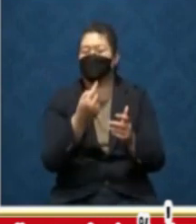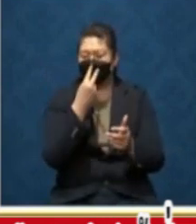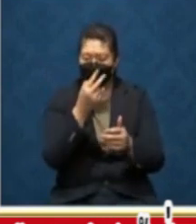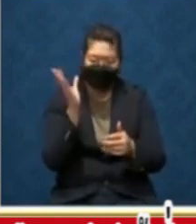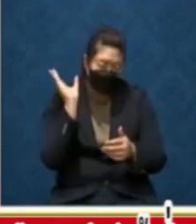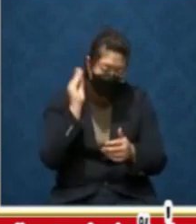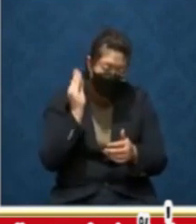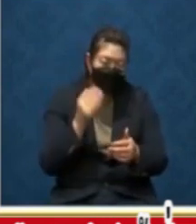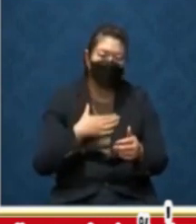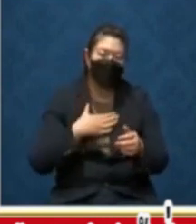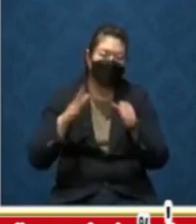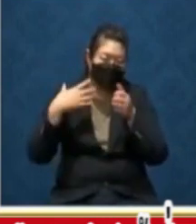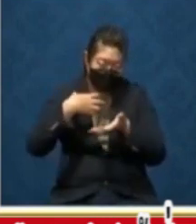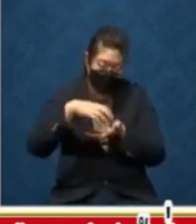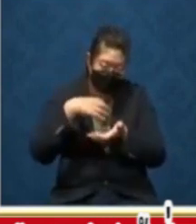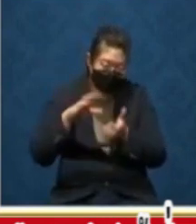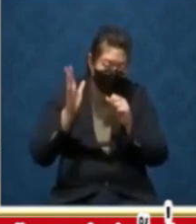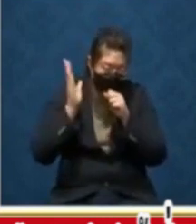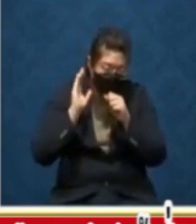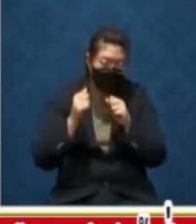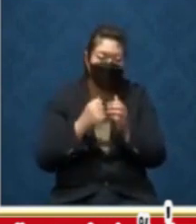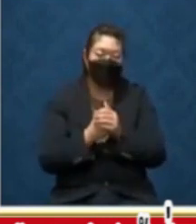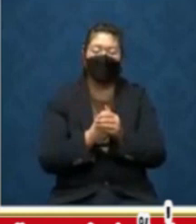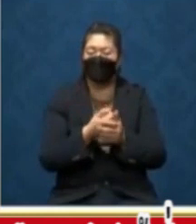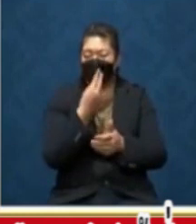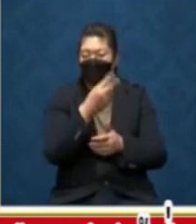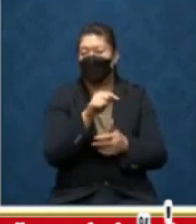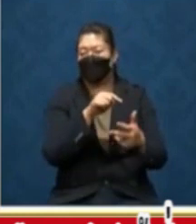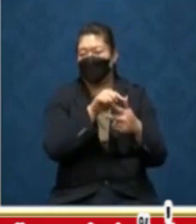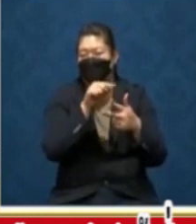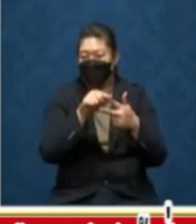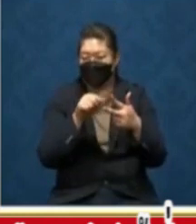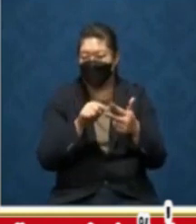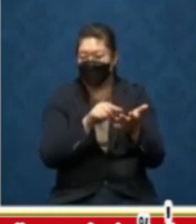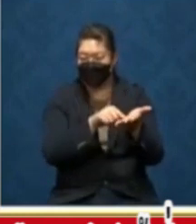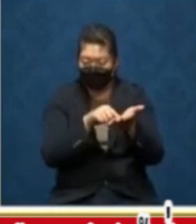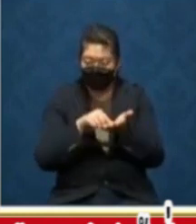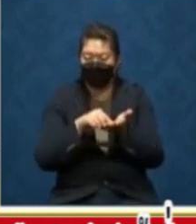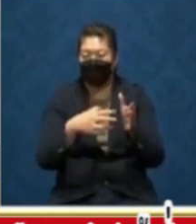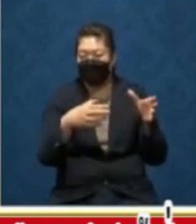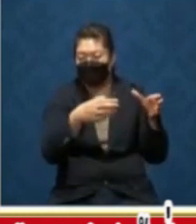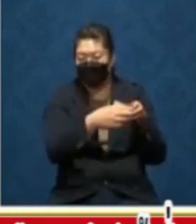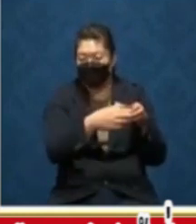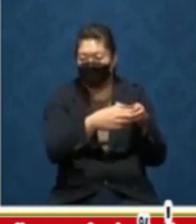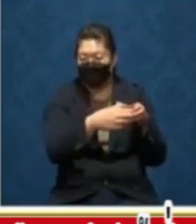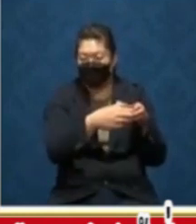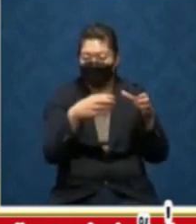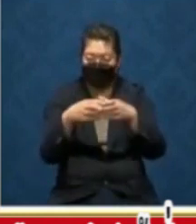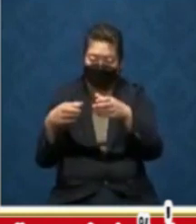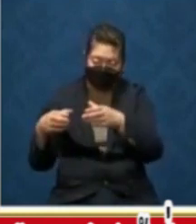น่าจะต้องฟังว่าเขาเรียกร้องถึงใคร 3ข้อมันเกี่ยวกับคนอยู่ 3กลุ่ม 1